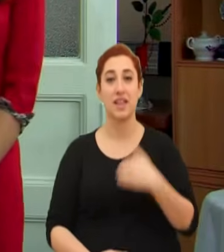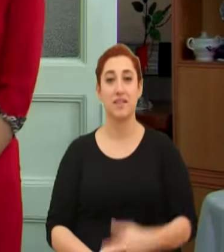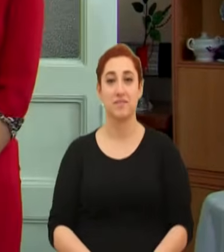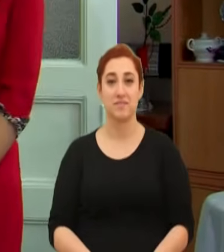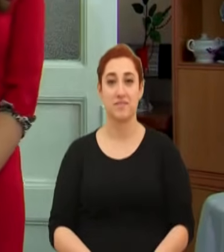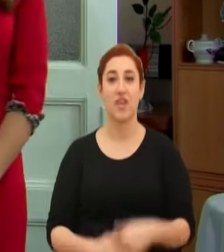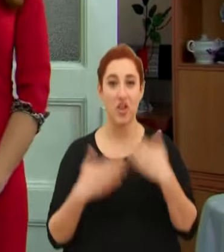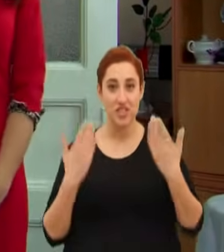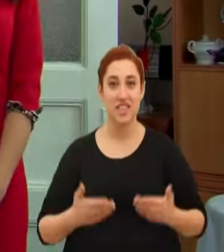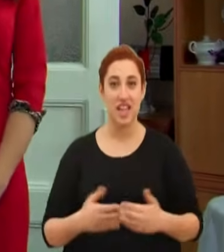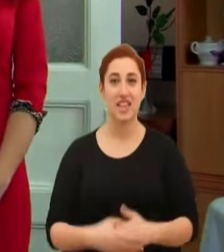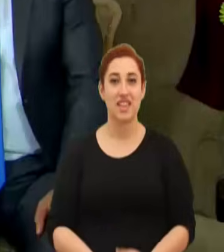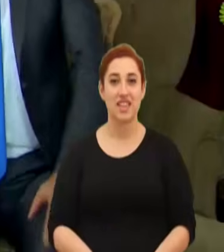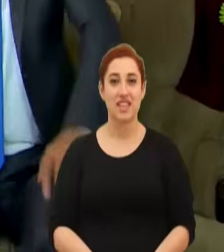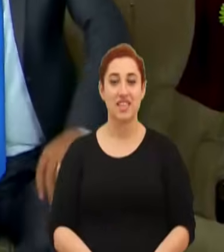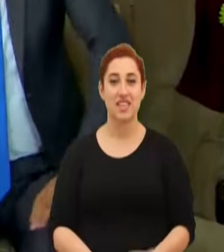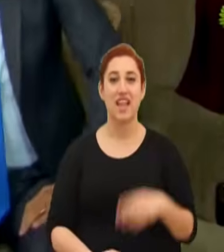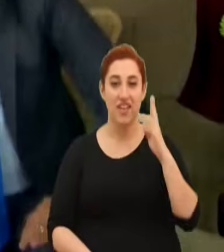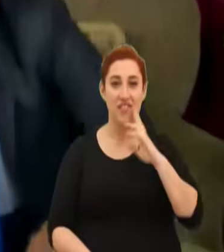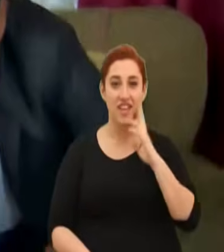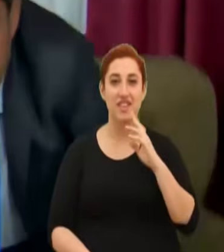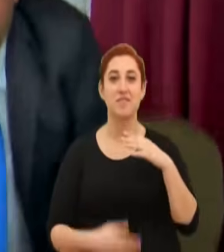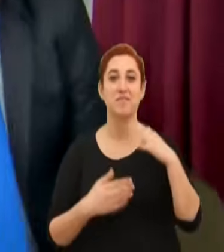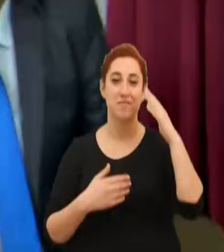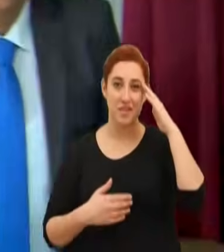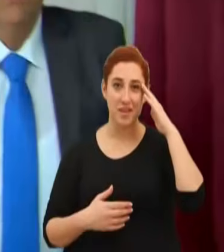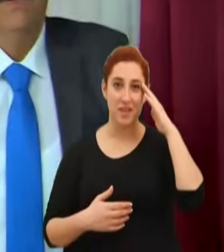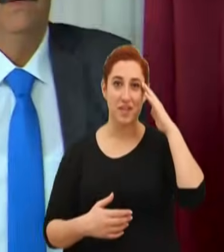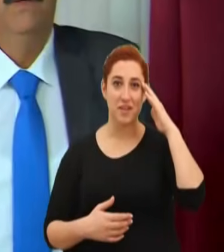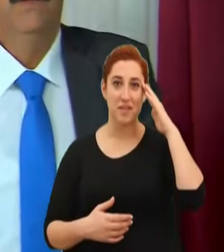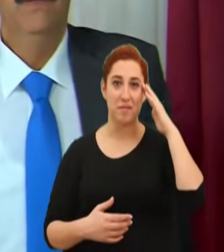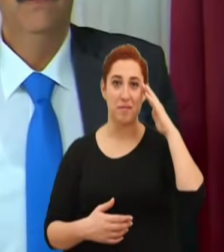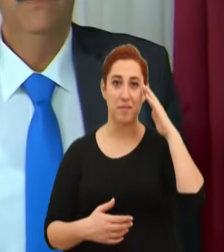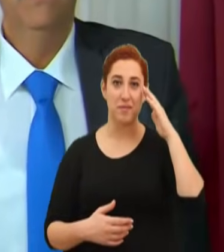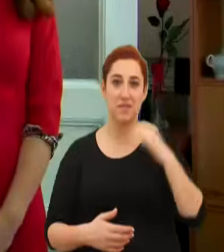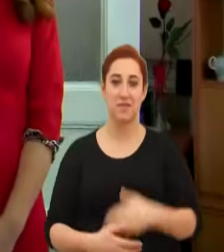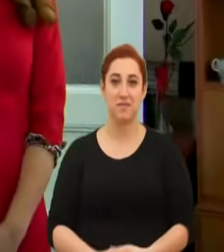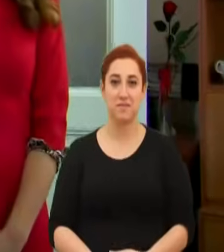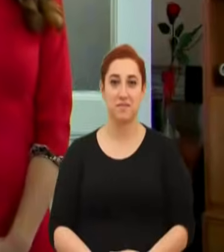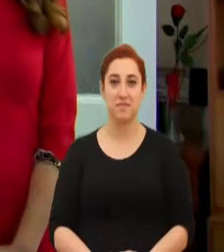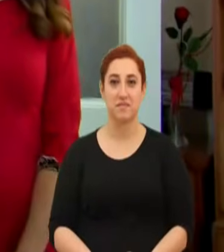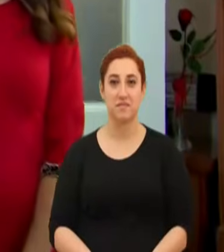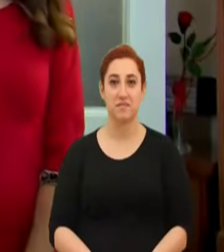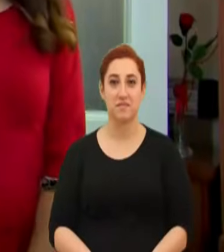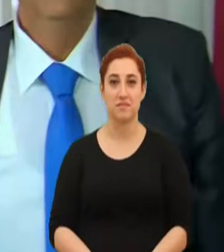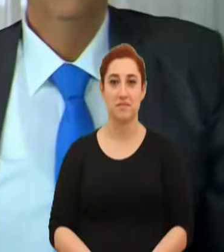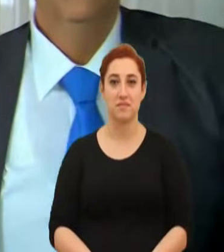Geldim. Hoş geldiniz. Efendim, hoş bu... Karşılıklı donup